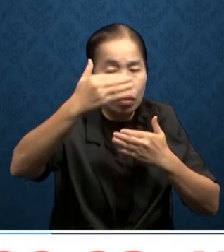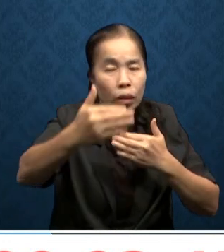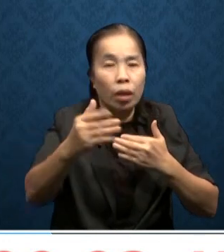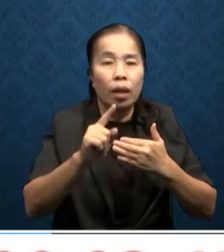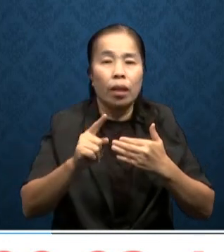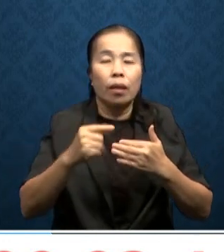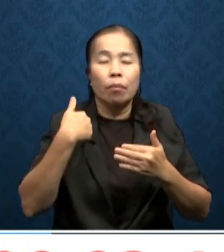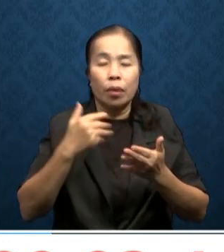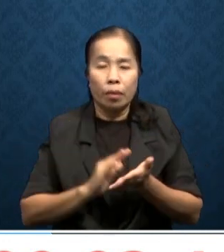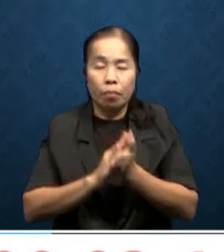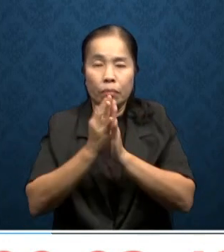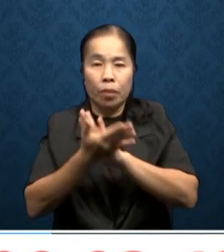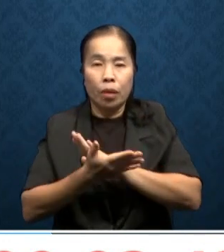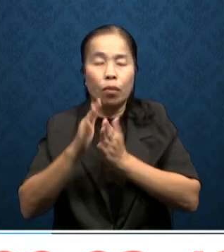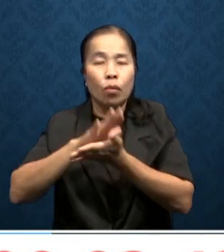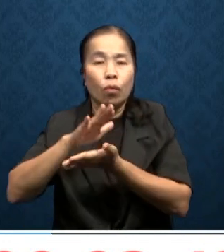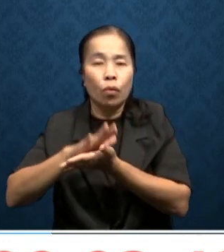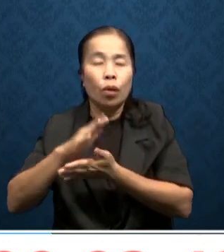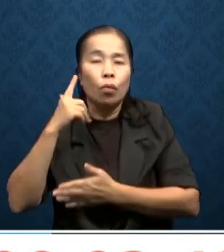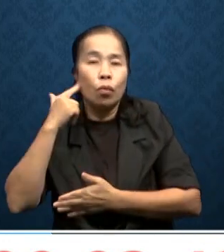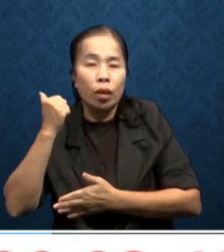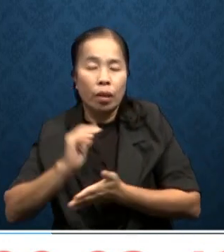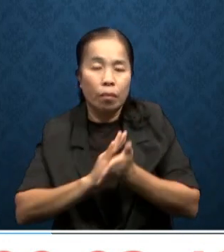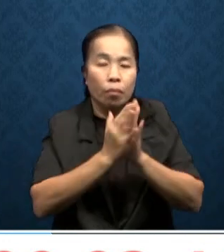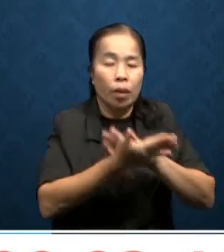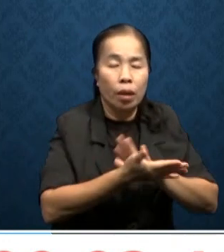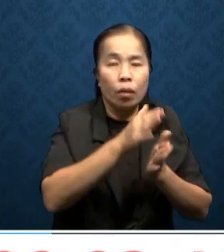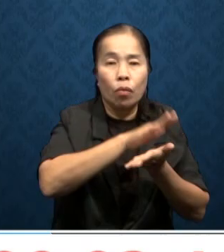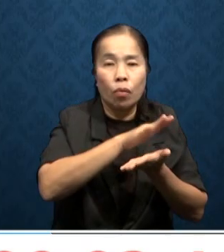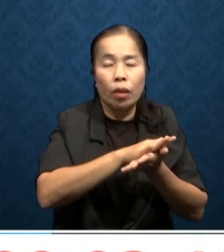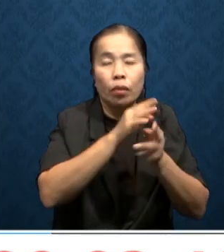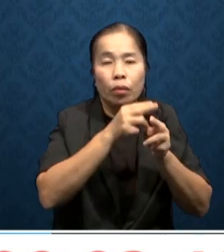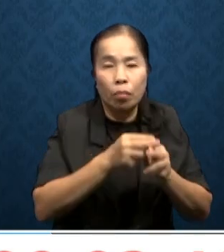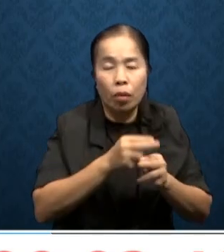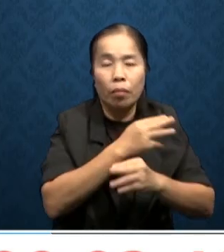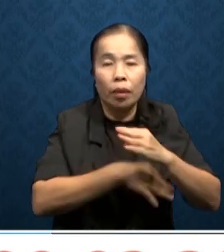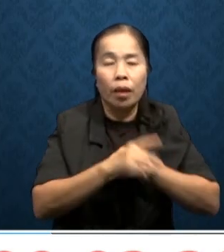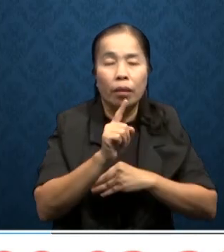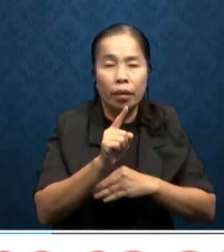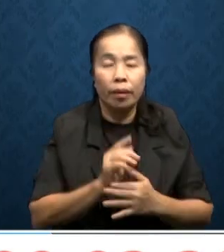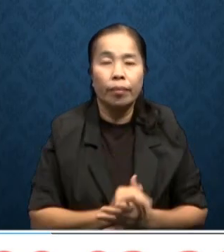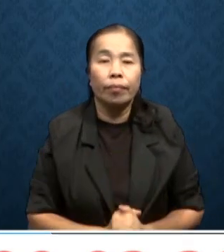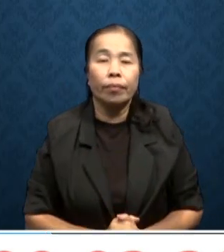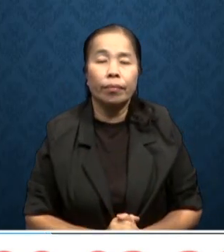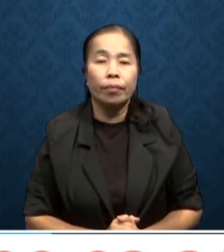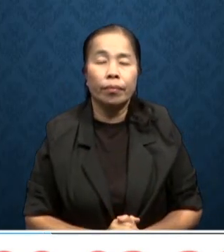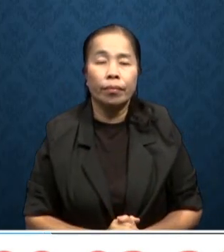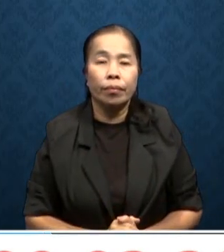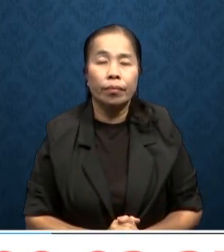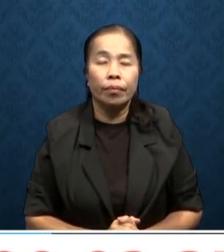ศรษ offendersปกติไปสหเรีพิเศษด้วยนะครั ตรงนี้นะครัประเด็นต่อมาครับ